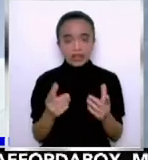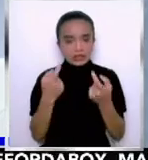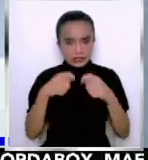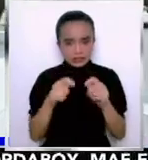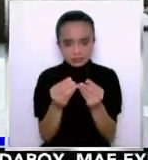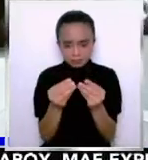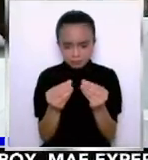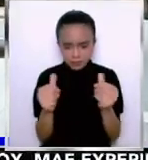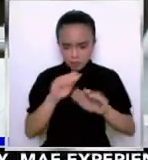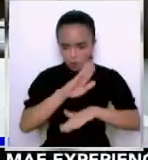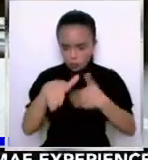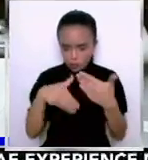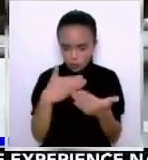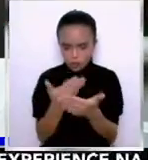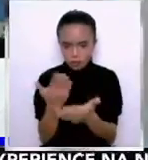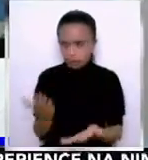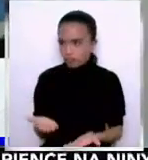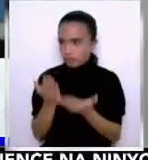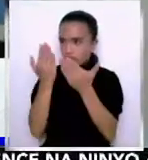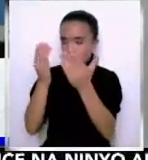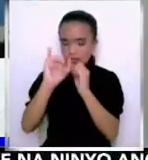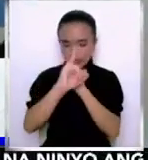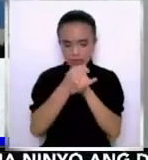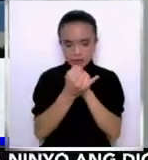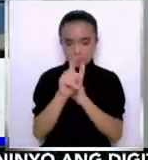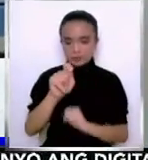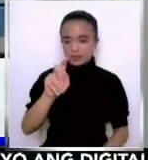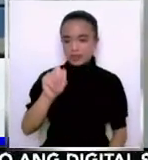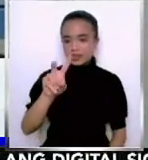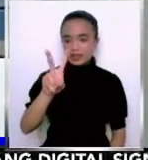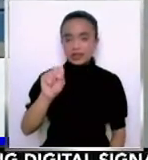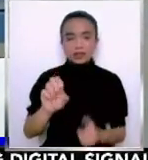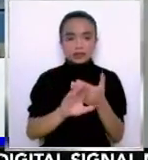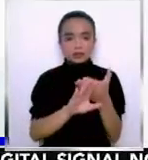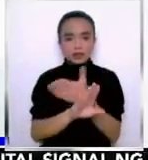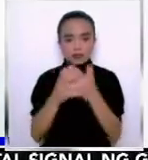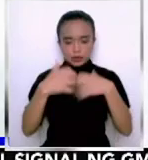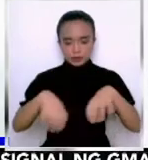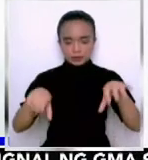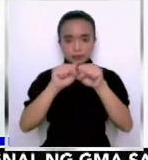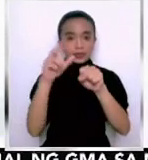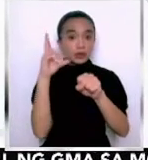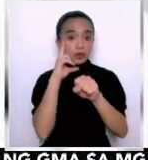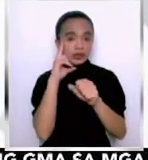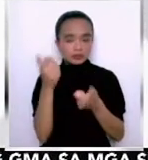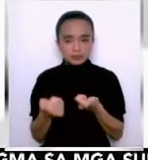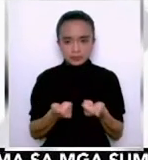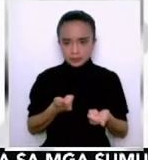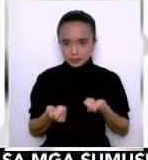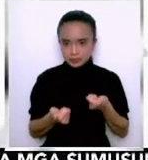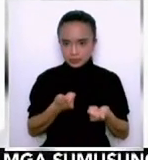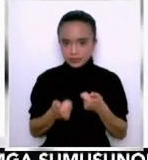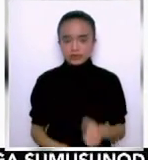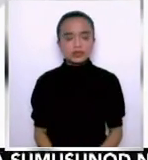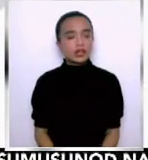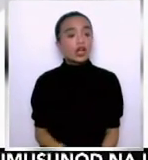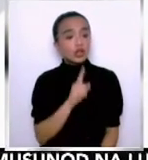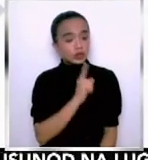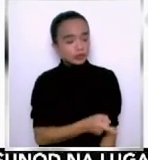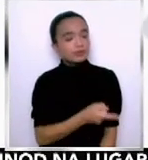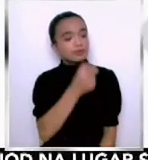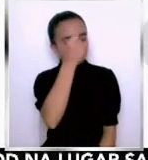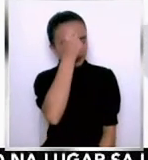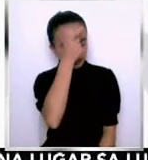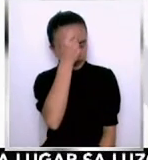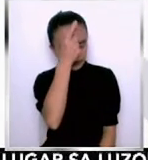petisyon ng mga jeep at TNVS bago matapos ang Duterte administration. It's really understandable, no, na